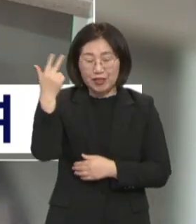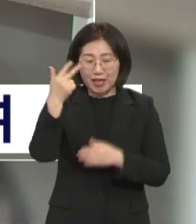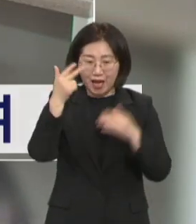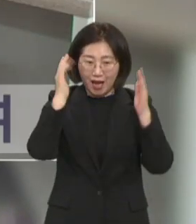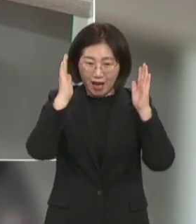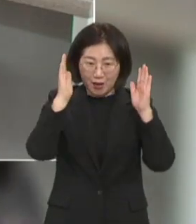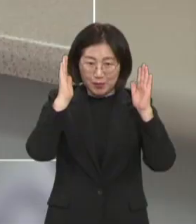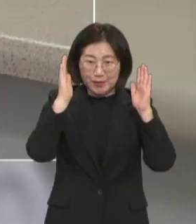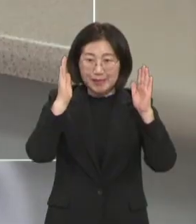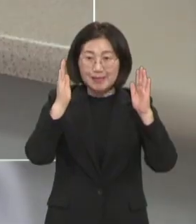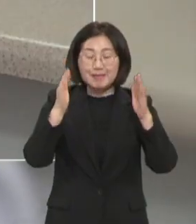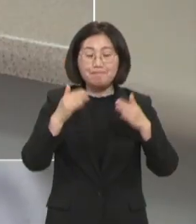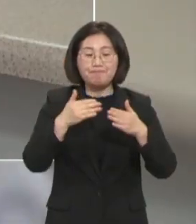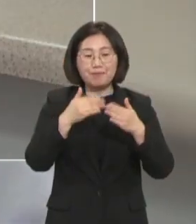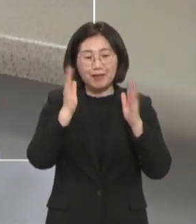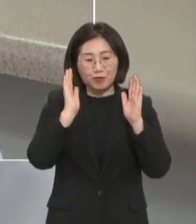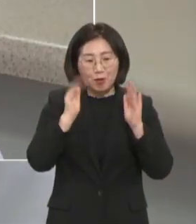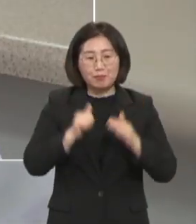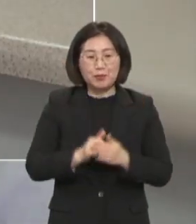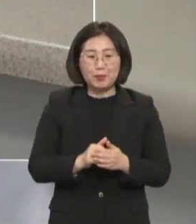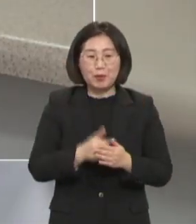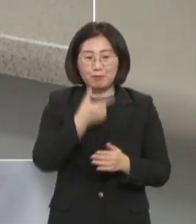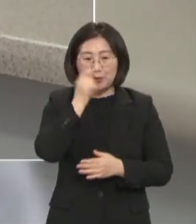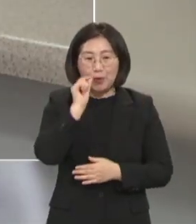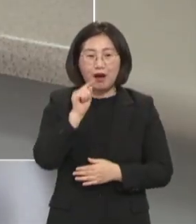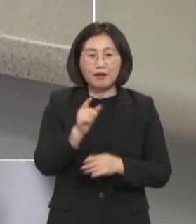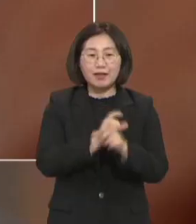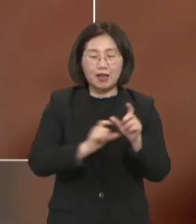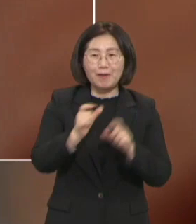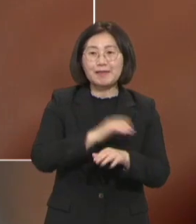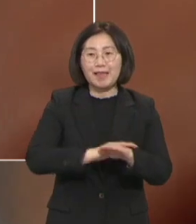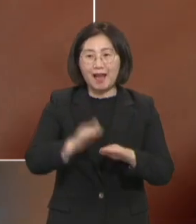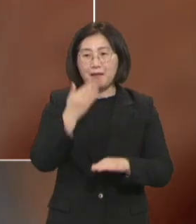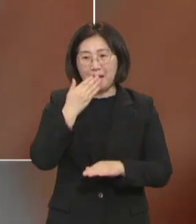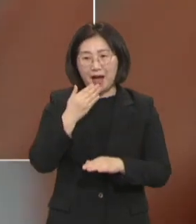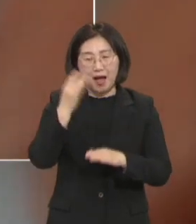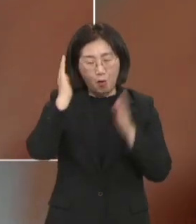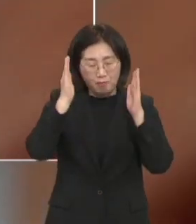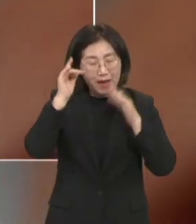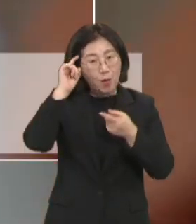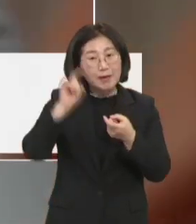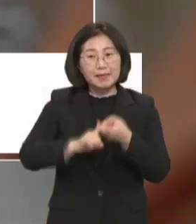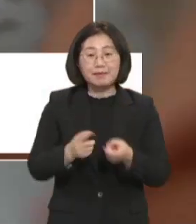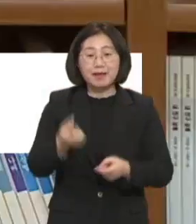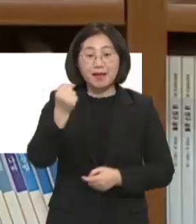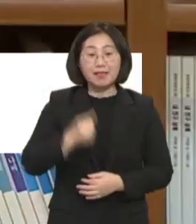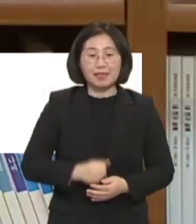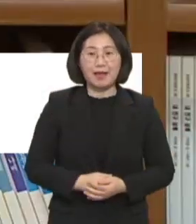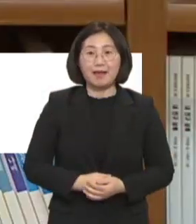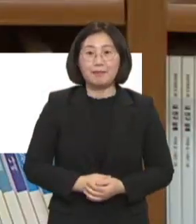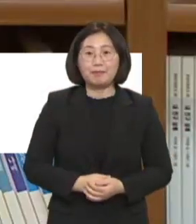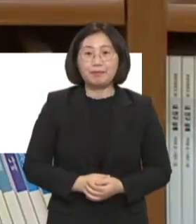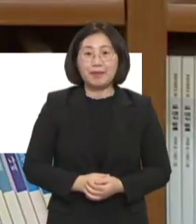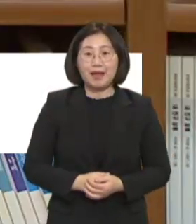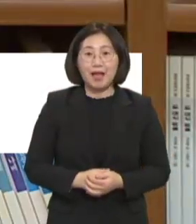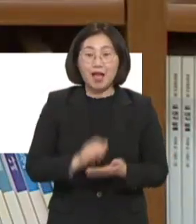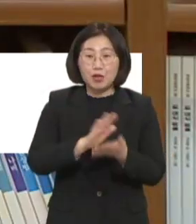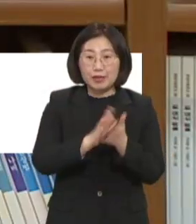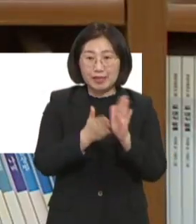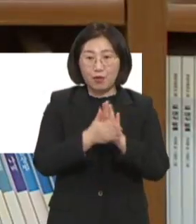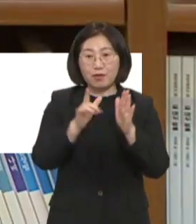부족했던 부분을 보완하고 공부에 더욱 관심을 갖게 됐습니다. 처음 때보다